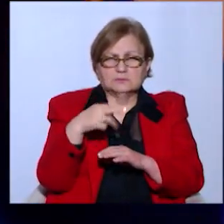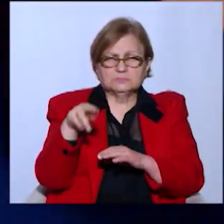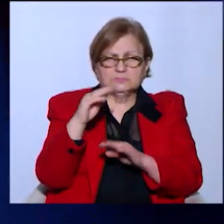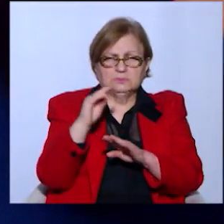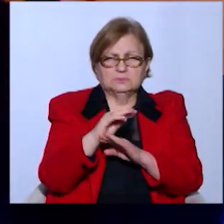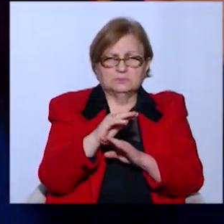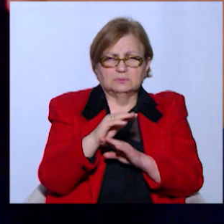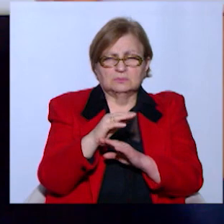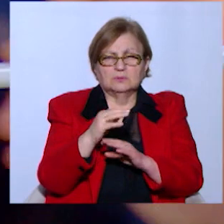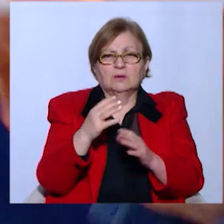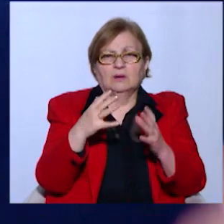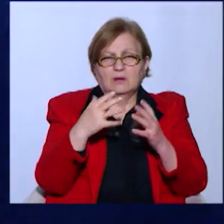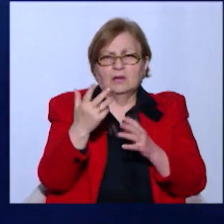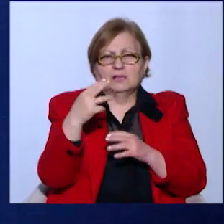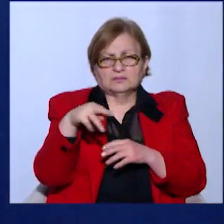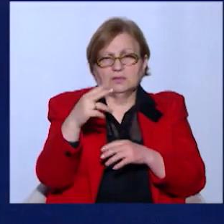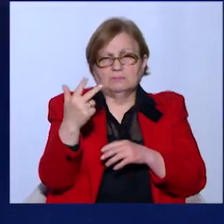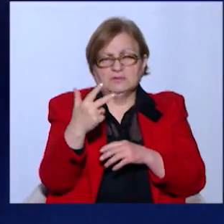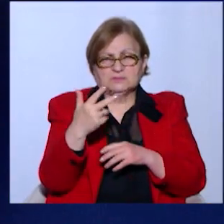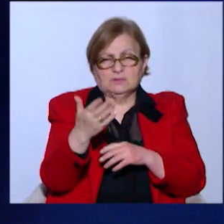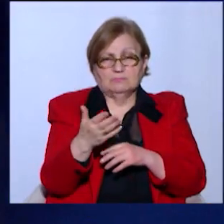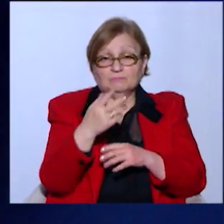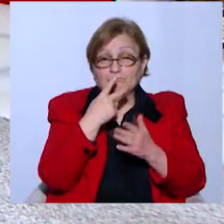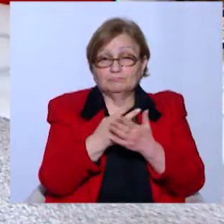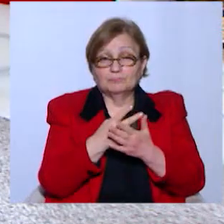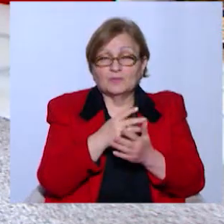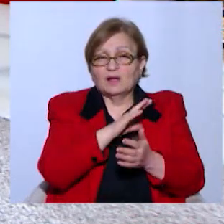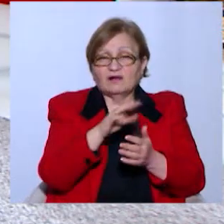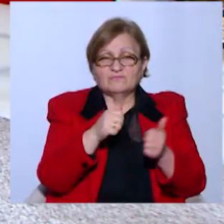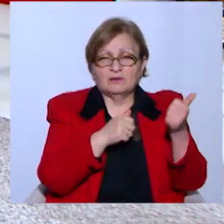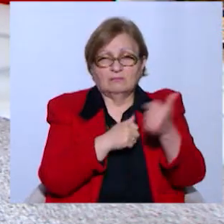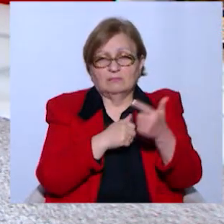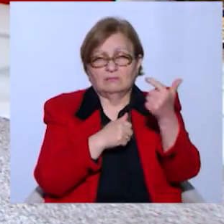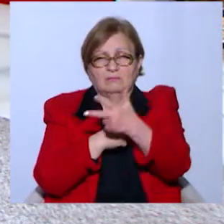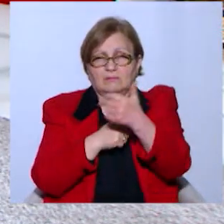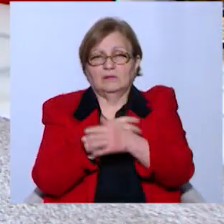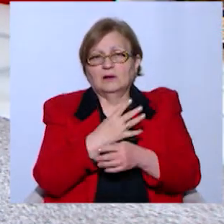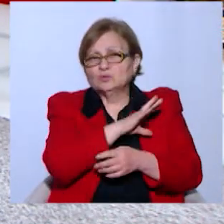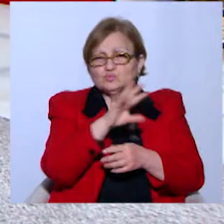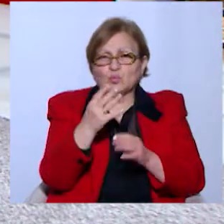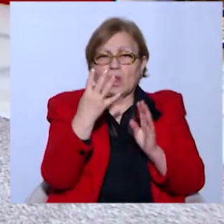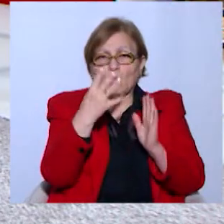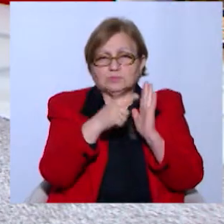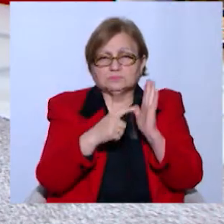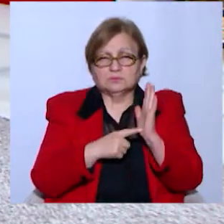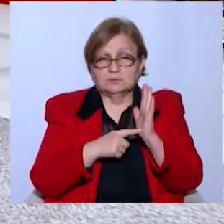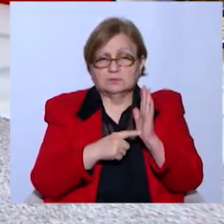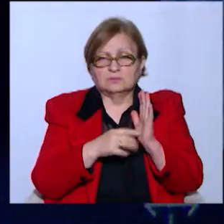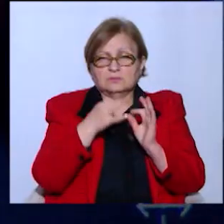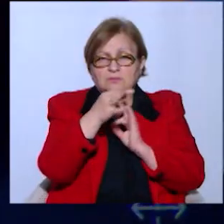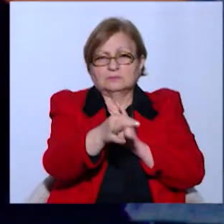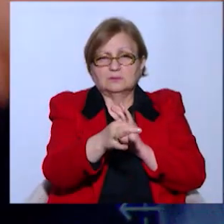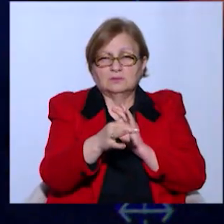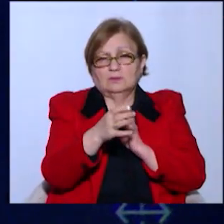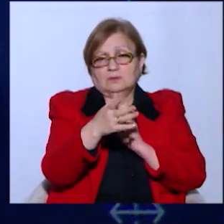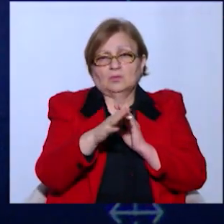გავზარდოთ, მიიღება d მე-13. თუ დავაკვირდებით აქ ყოველი მომდევნო წინასგან 4-ზე გაყოფით მიიღება, მაშასადამე პასუხი არის q